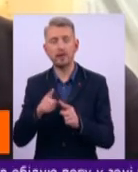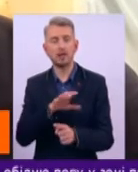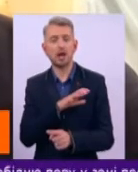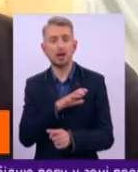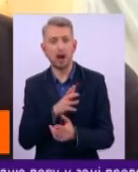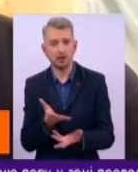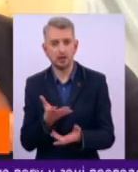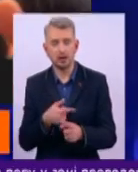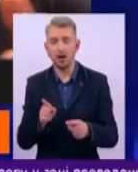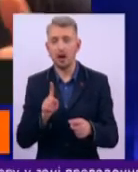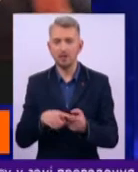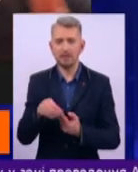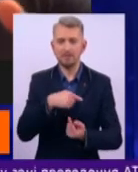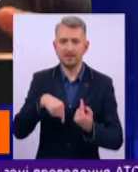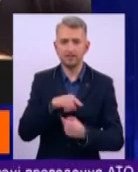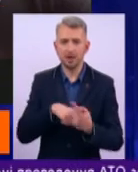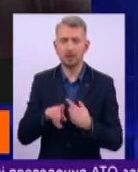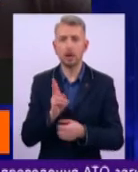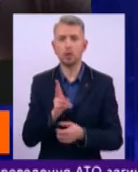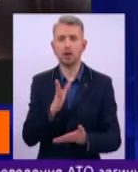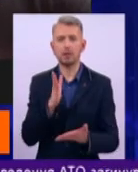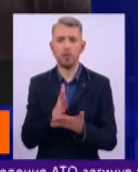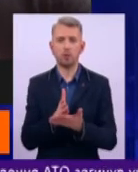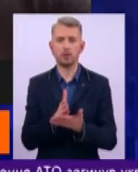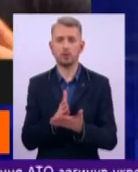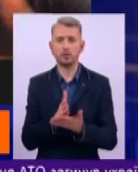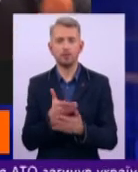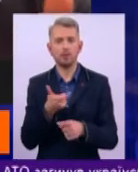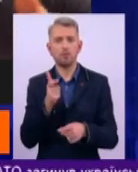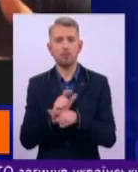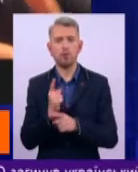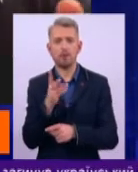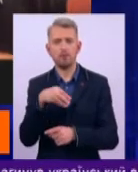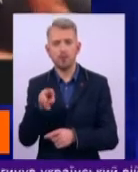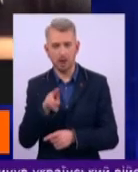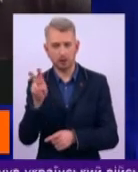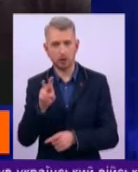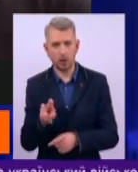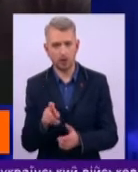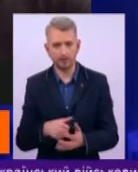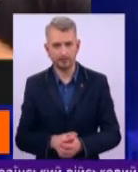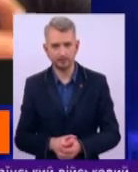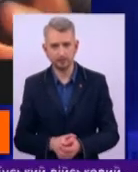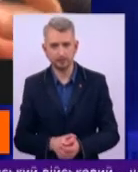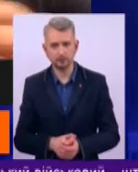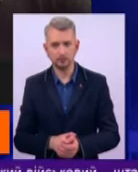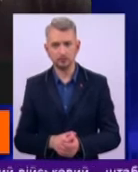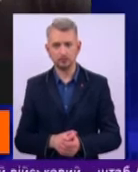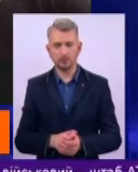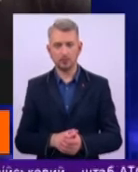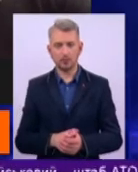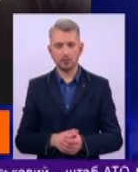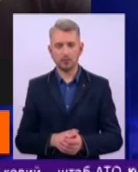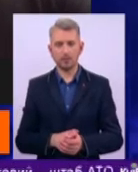это бизнесмены, которые имеют более миллиарда долларов, соответственно,